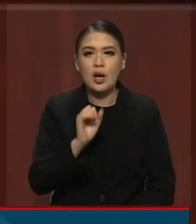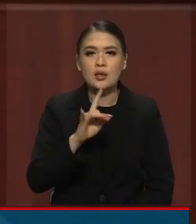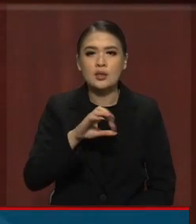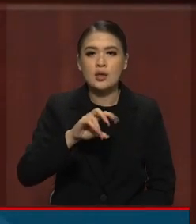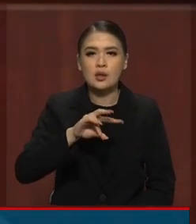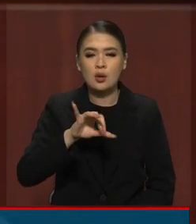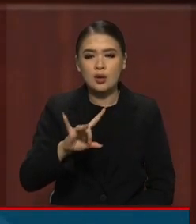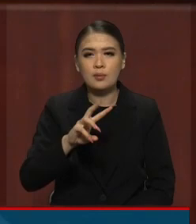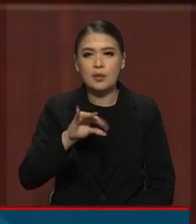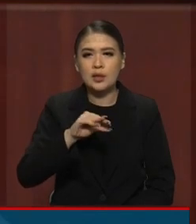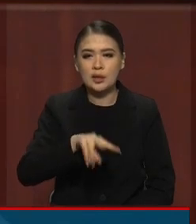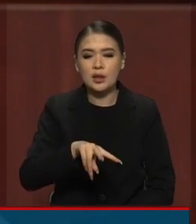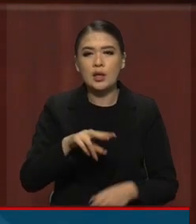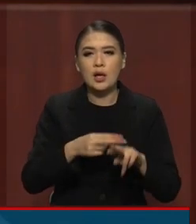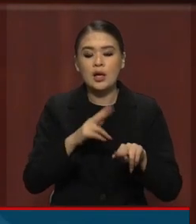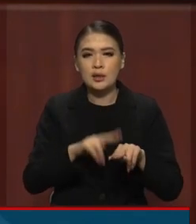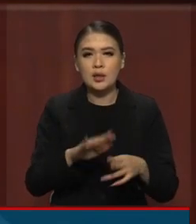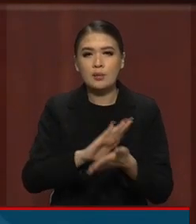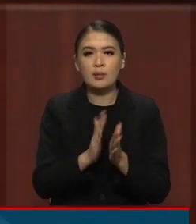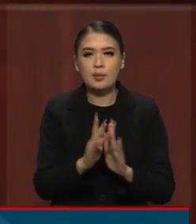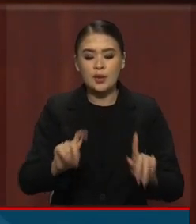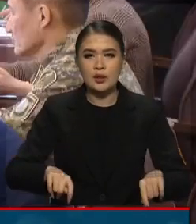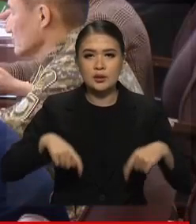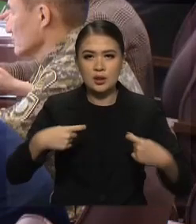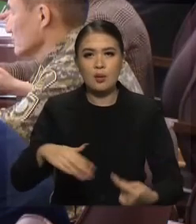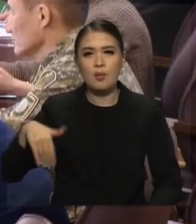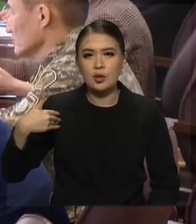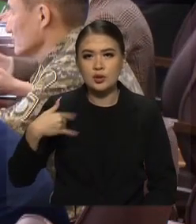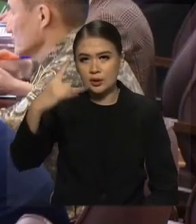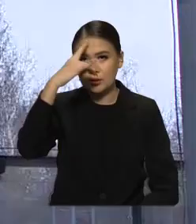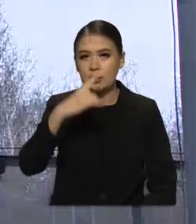ArcelorMittal Темиртау. Поэтому завершается сделка по передаче АМТ в пользу Казахстана.